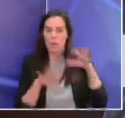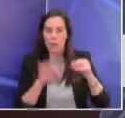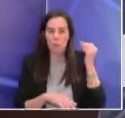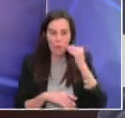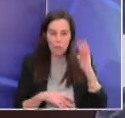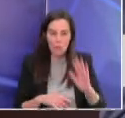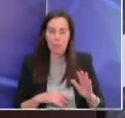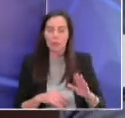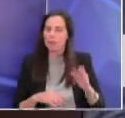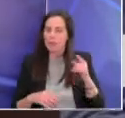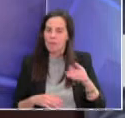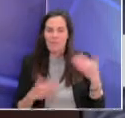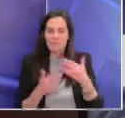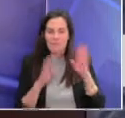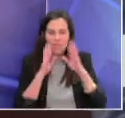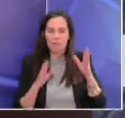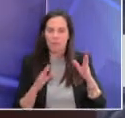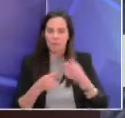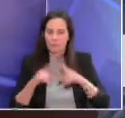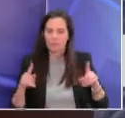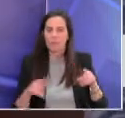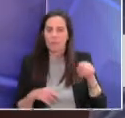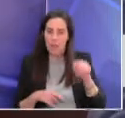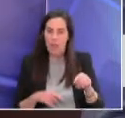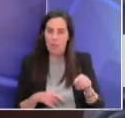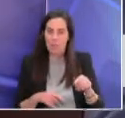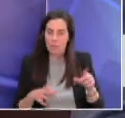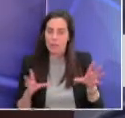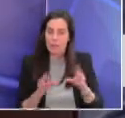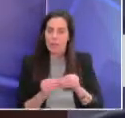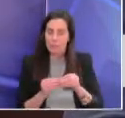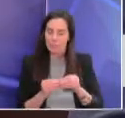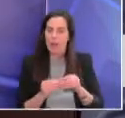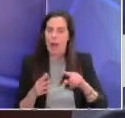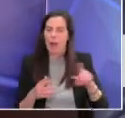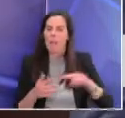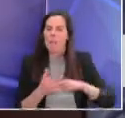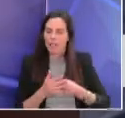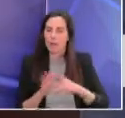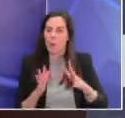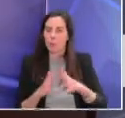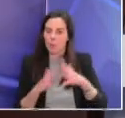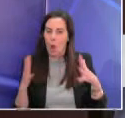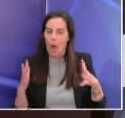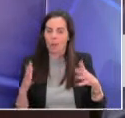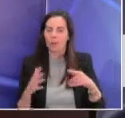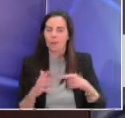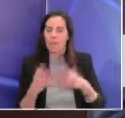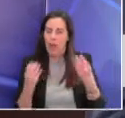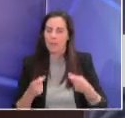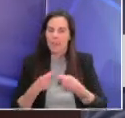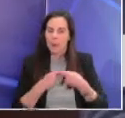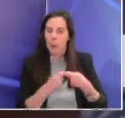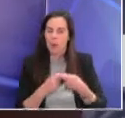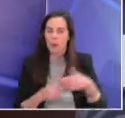והכל. ובכלל פייסבוק והרשתות החברתיות הגדולות, הם תחת הכוונת, כאילו הם ממש חזק על הכוונת של הרבה מאוד